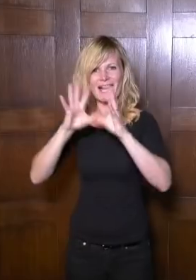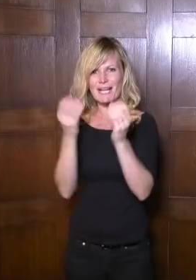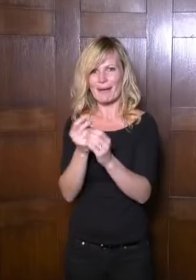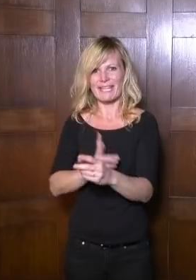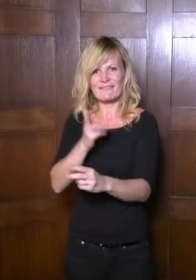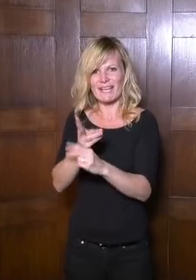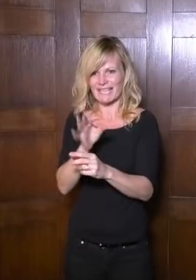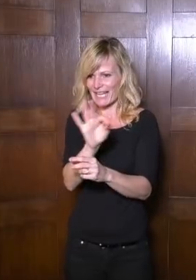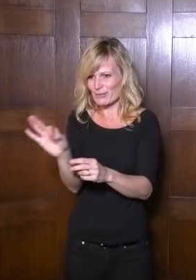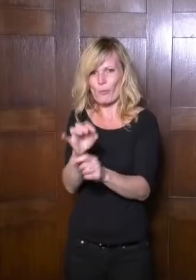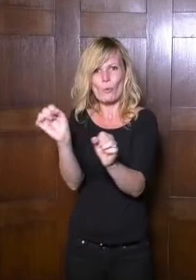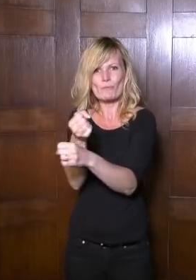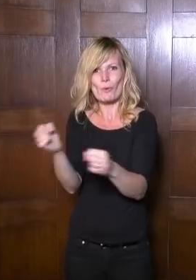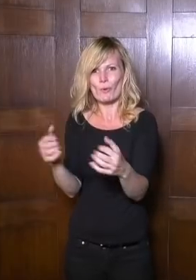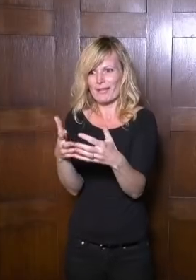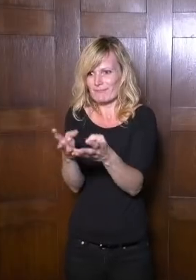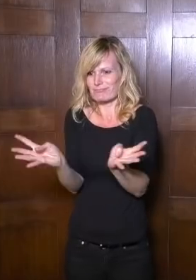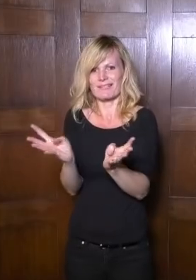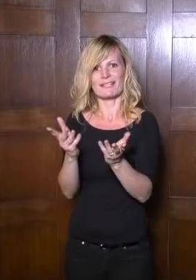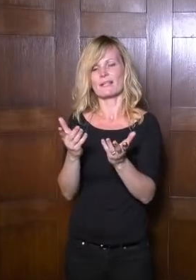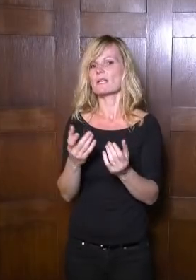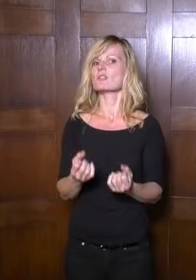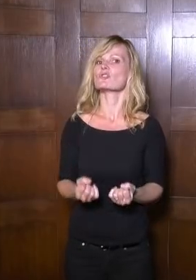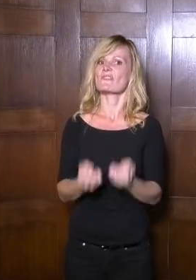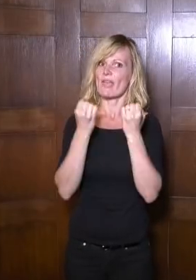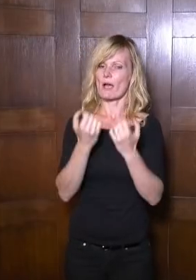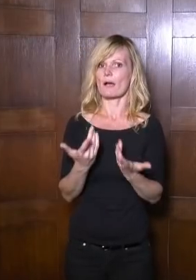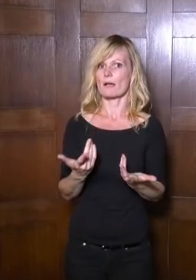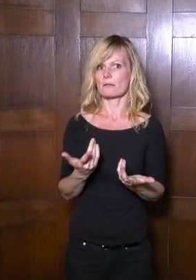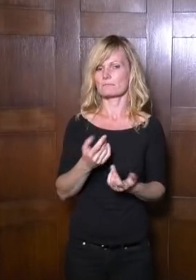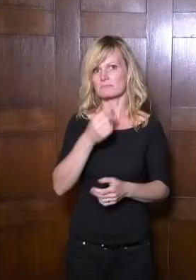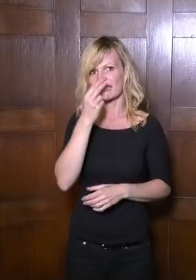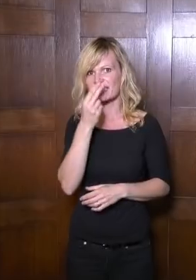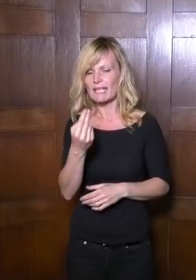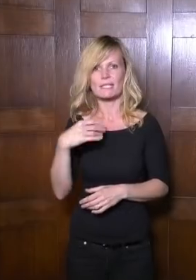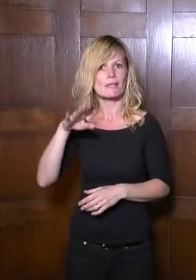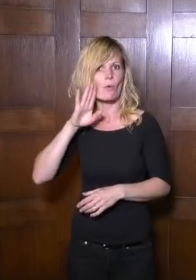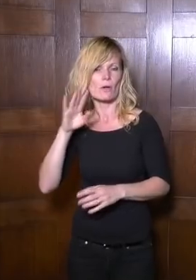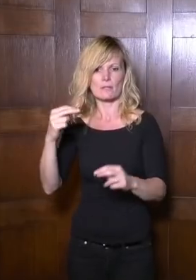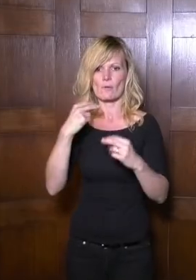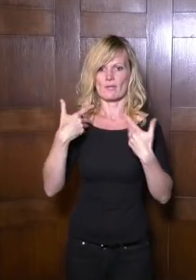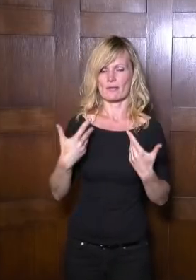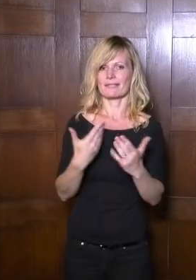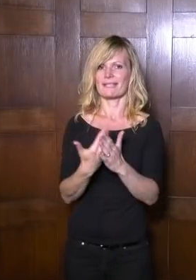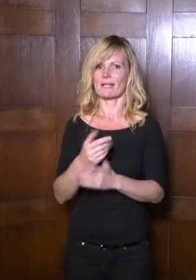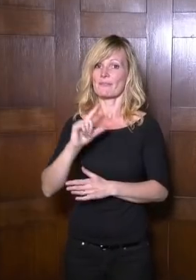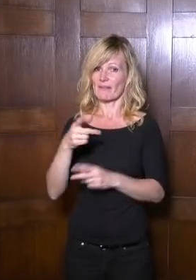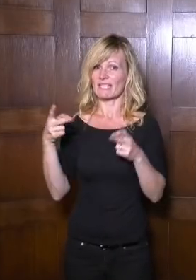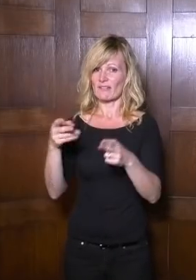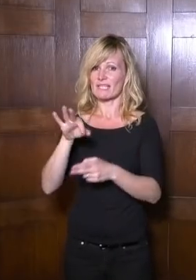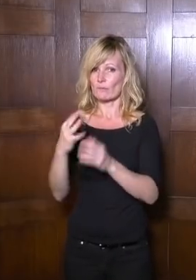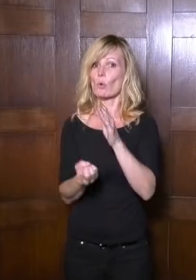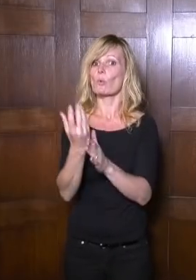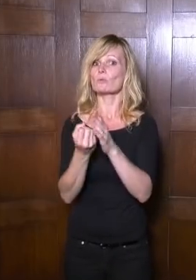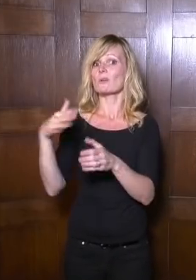Vertretung hat, ist es sehr, sehr schwer, hier gesehen und gehört zu werden. Und so ist auch die zweite Phase für den Kulturbereich eher eine sehr